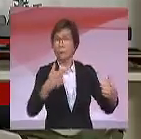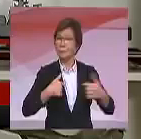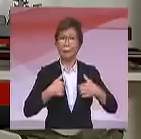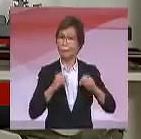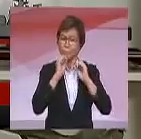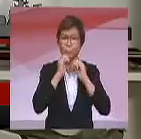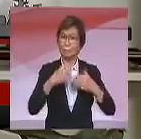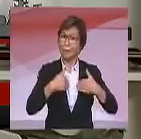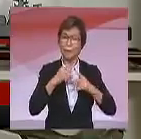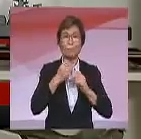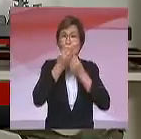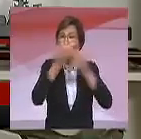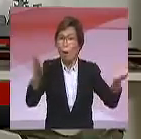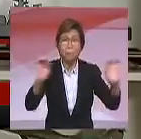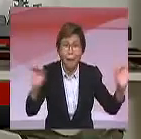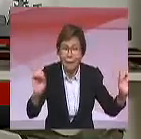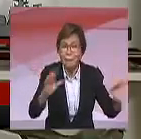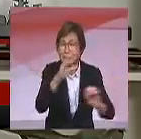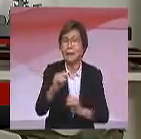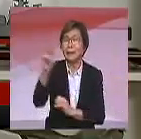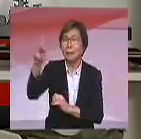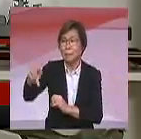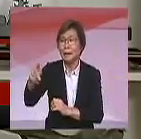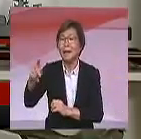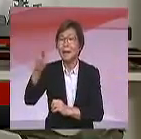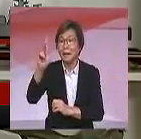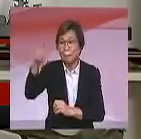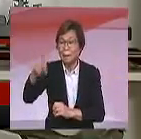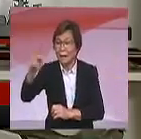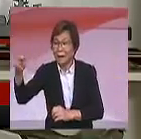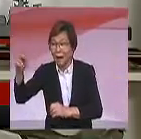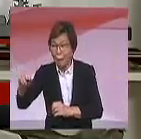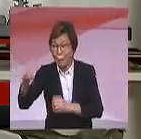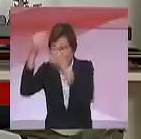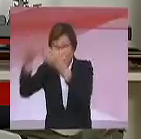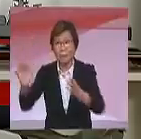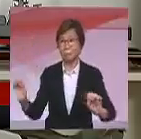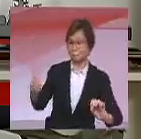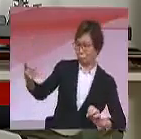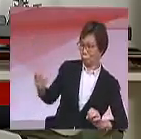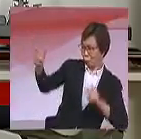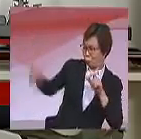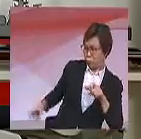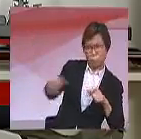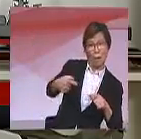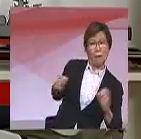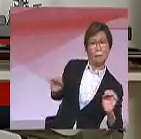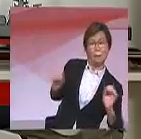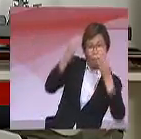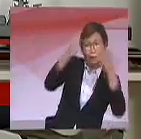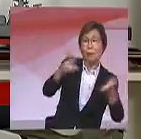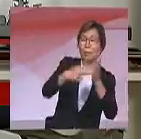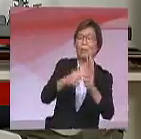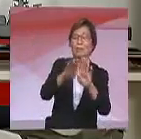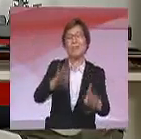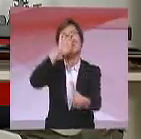daripada saya dan DG Kesihatan, maka semua berita yang dikeluarkan itu adalah fake ataupun palsu.